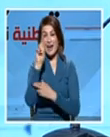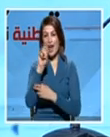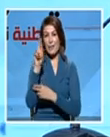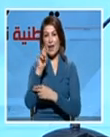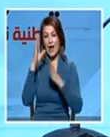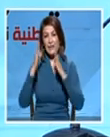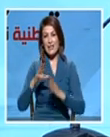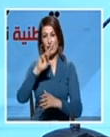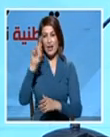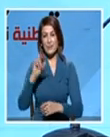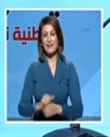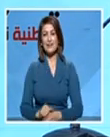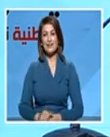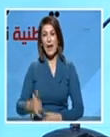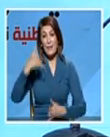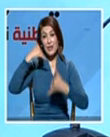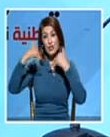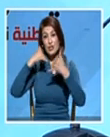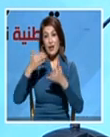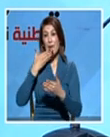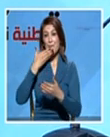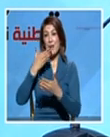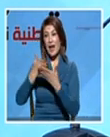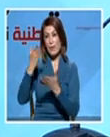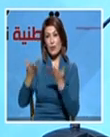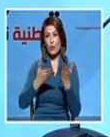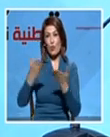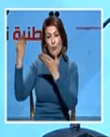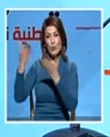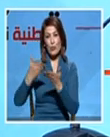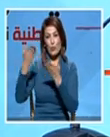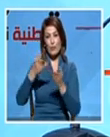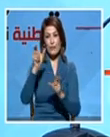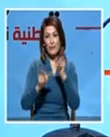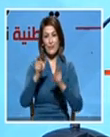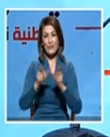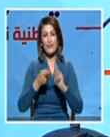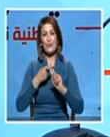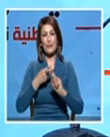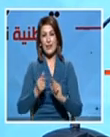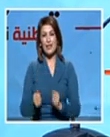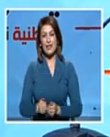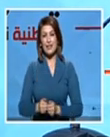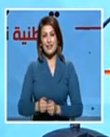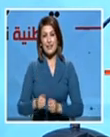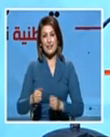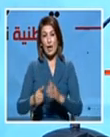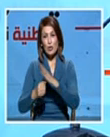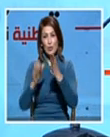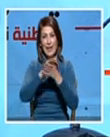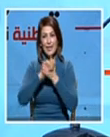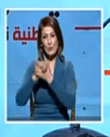مرحبا بك. مرحبا بك وبالاخوه الضيوف نتاعك زملائي